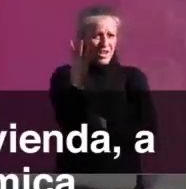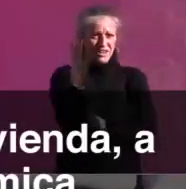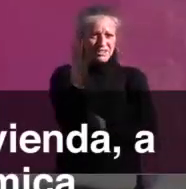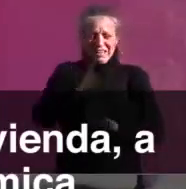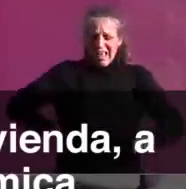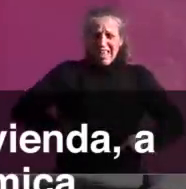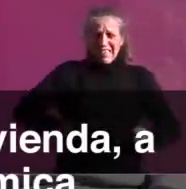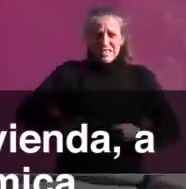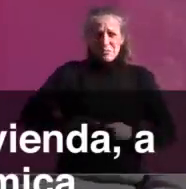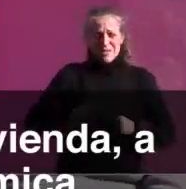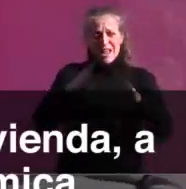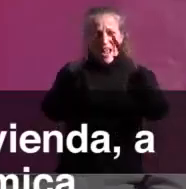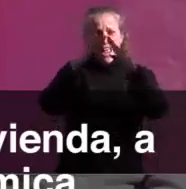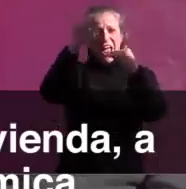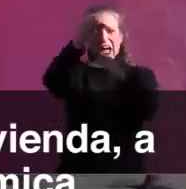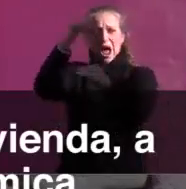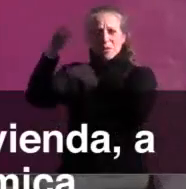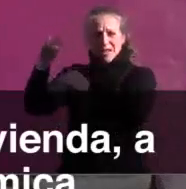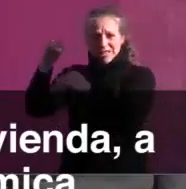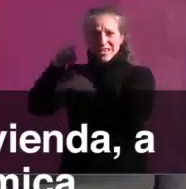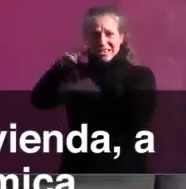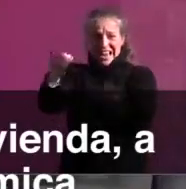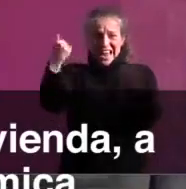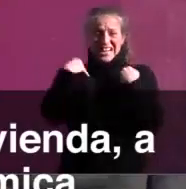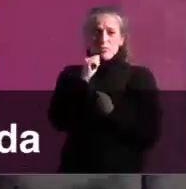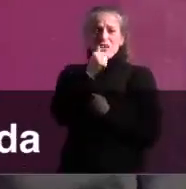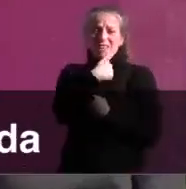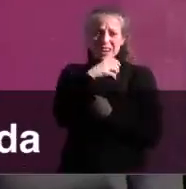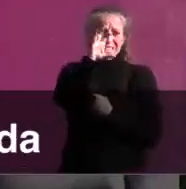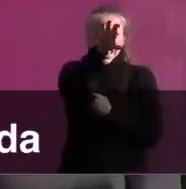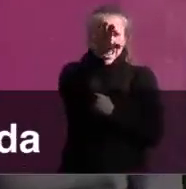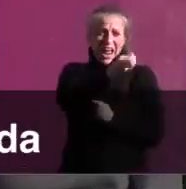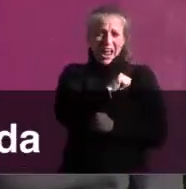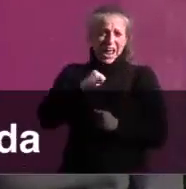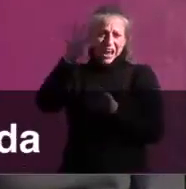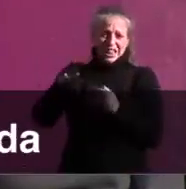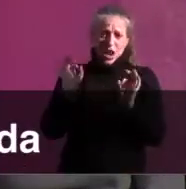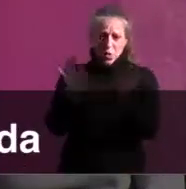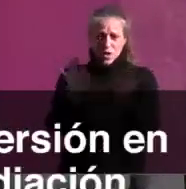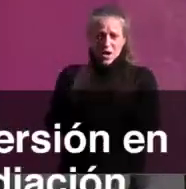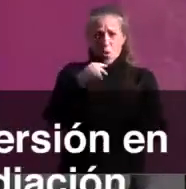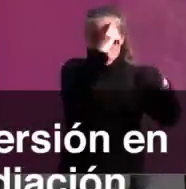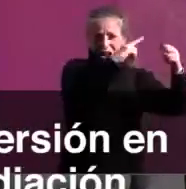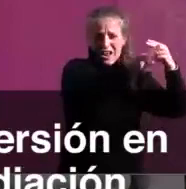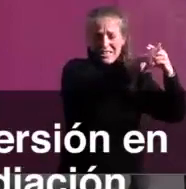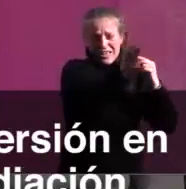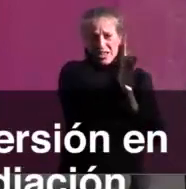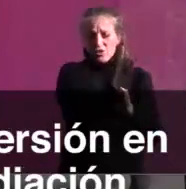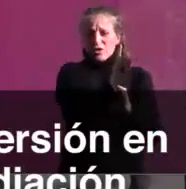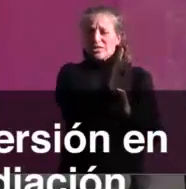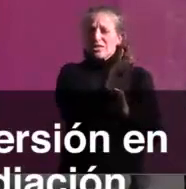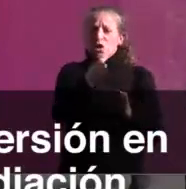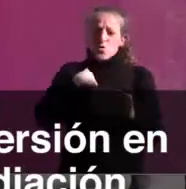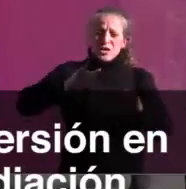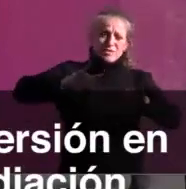Hem multiplicat per 4 la despesa en habitatge, malgrat que és una competència autonòmica i malgrat que la legislació en habitatge la fa l'Estat. Nosaltres hem multiplicat per